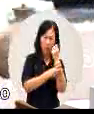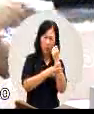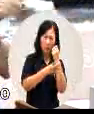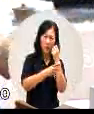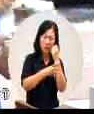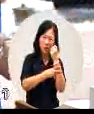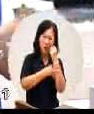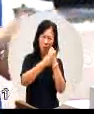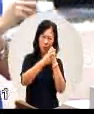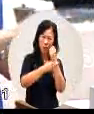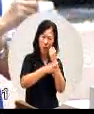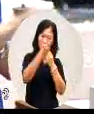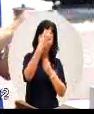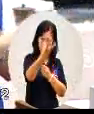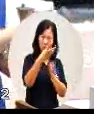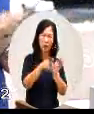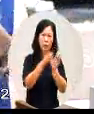面积